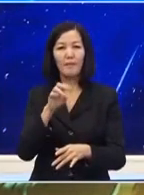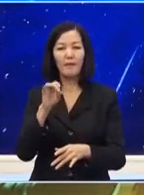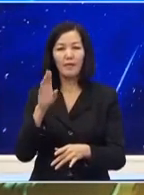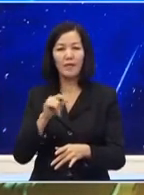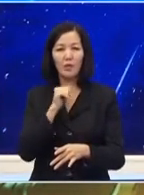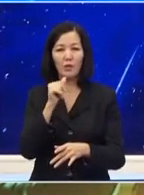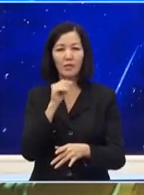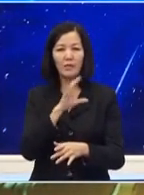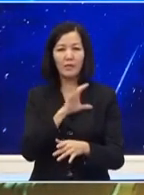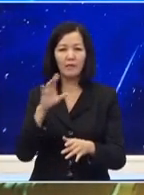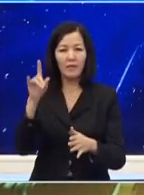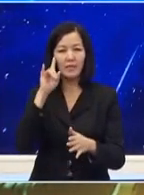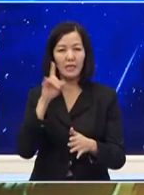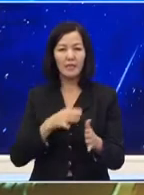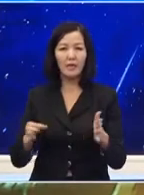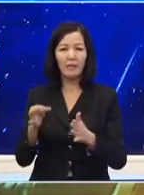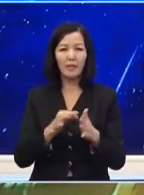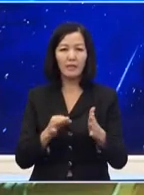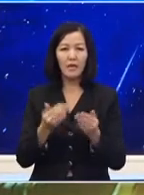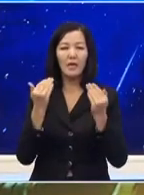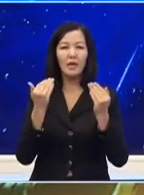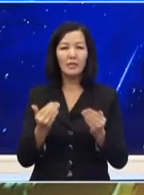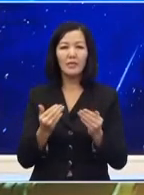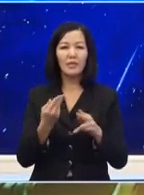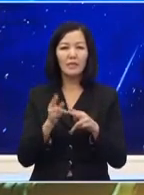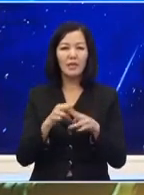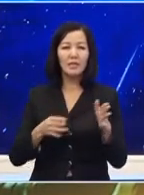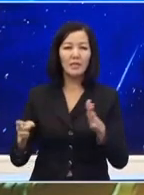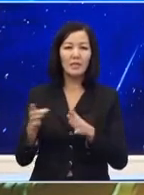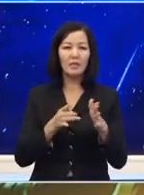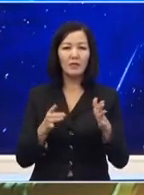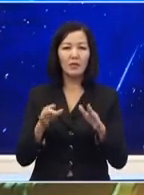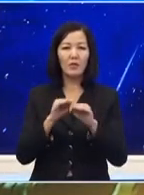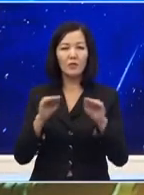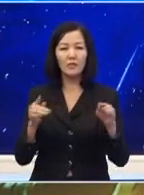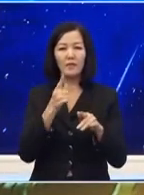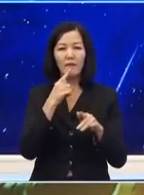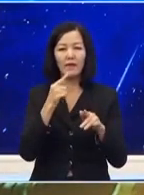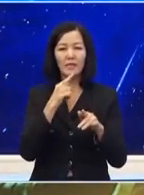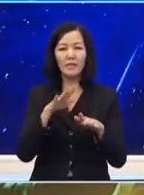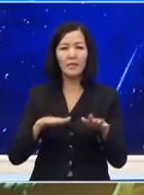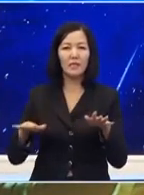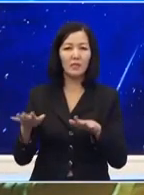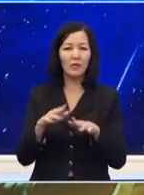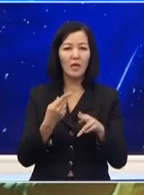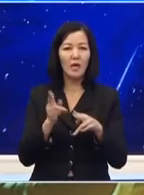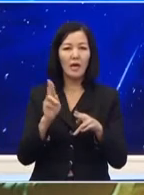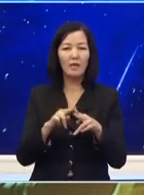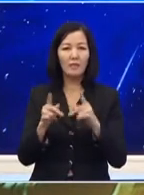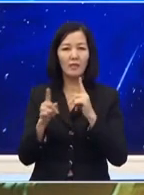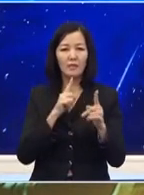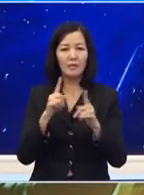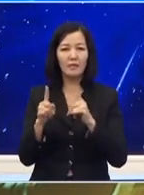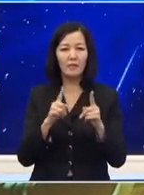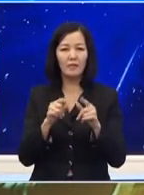Павлодарской, Костанайской и Северо-Казахстанской областях. В матрице оценки эти регионы находятся в красной зоне. Об этом на